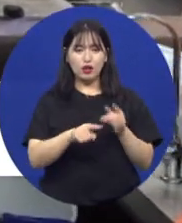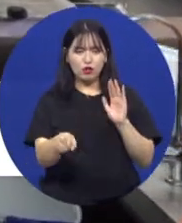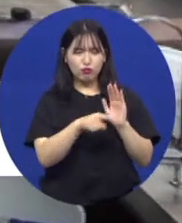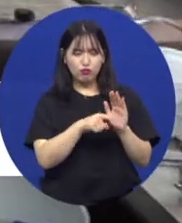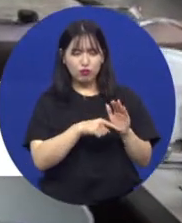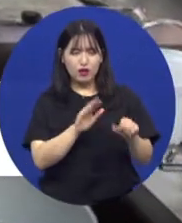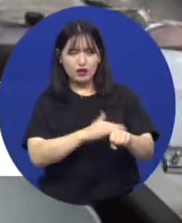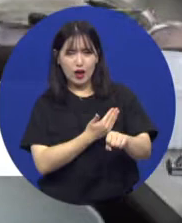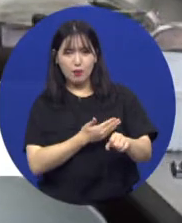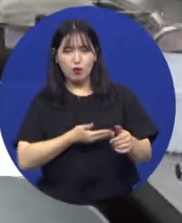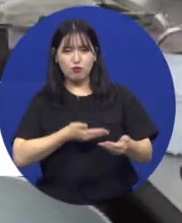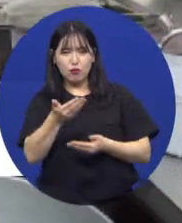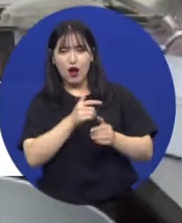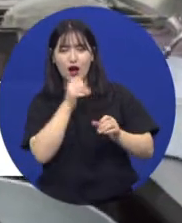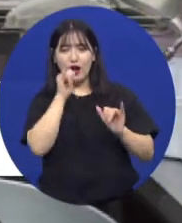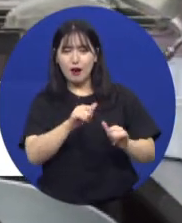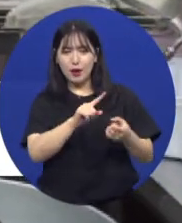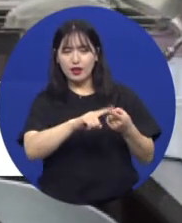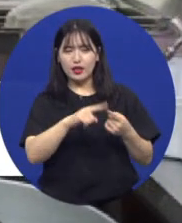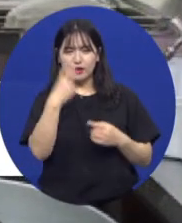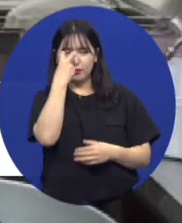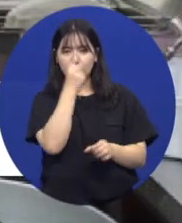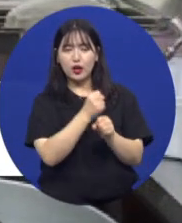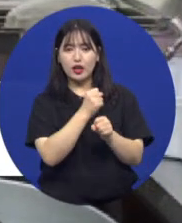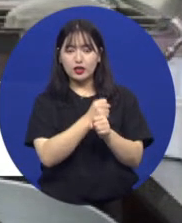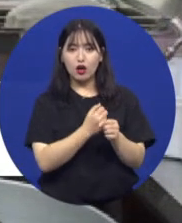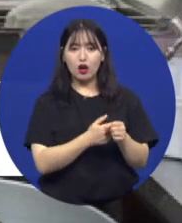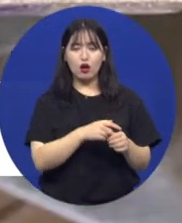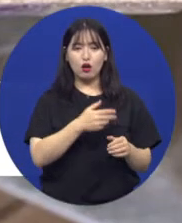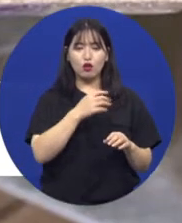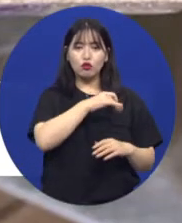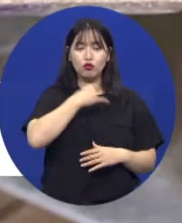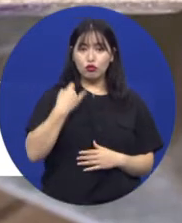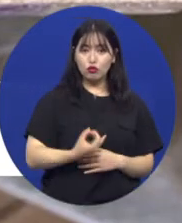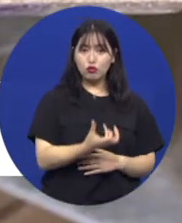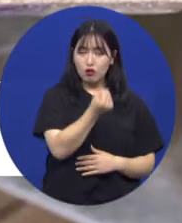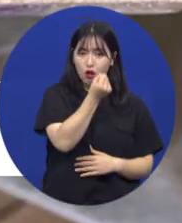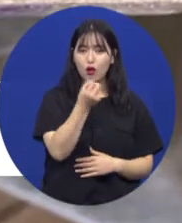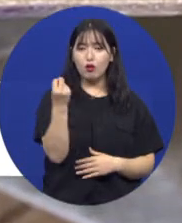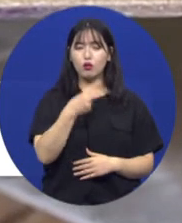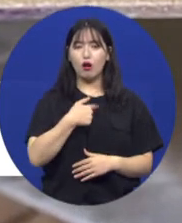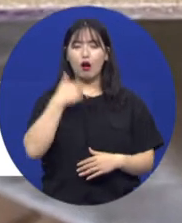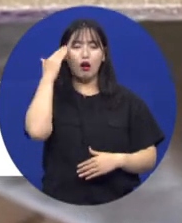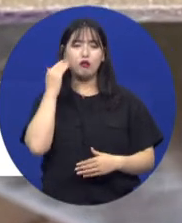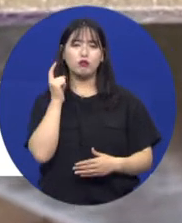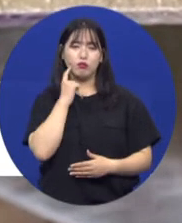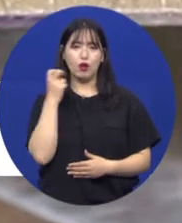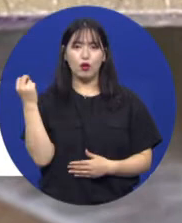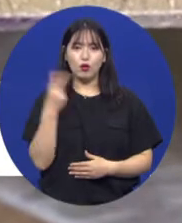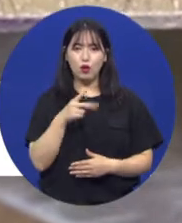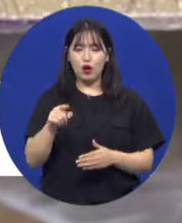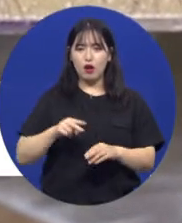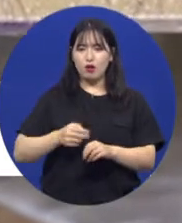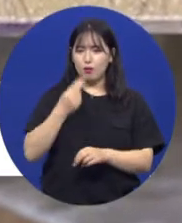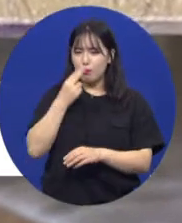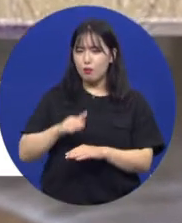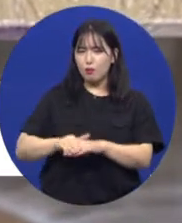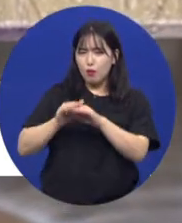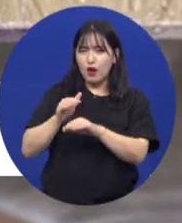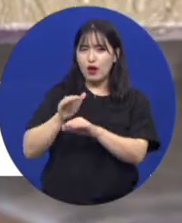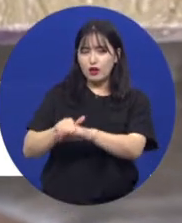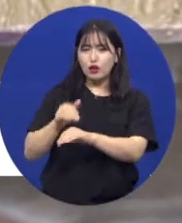집중 단속해 중국산 메밀가루를 제주산 으로 표기한 업소와 유통기한이 지난 식자재를 보관한 업소 등